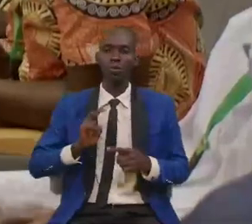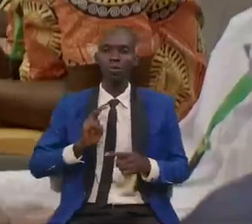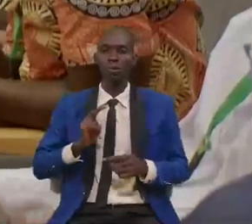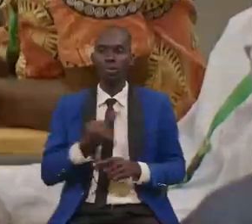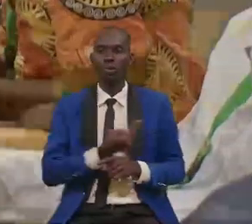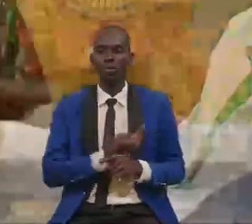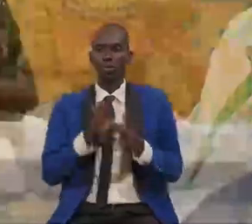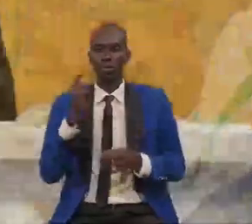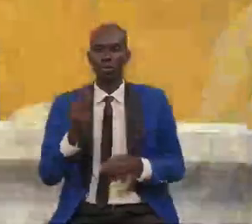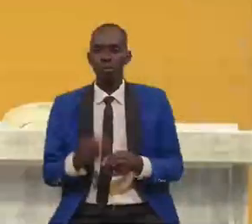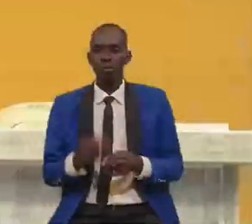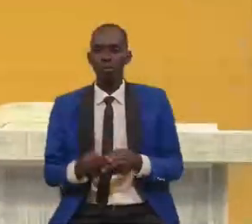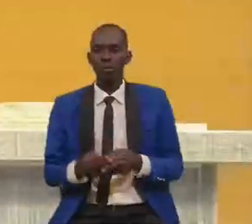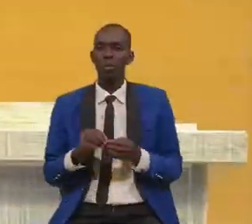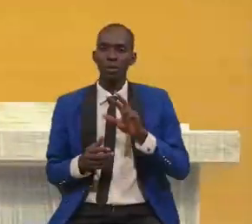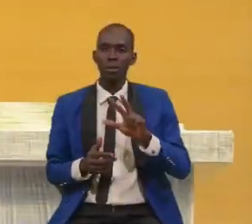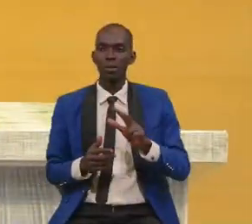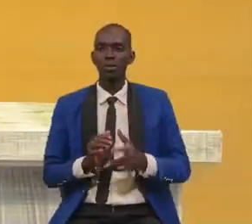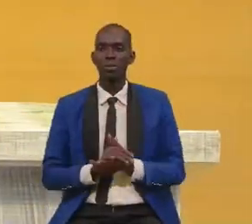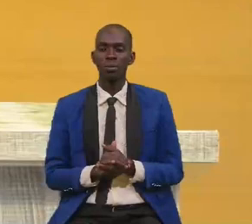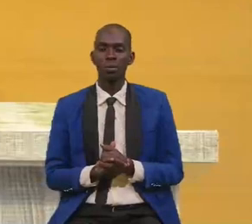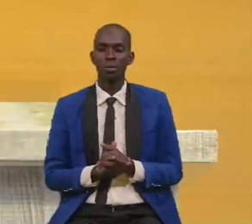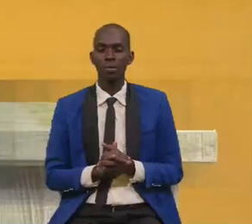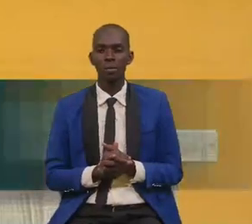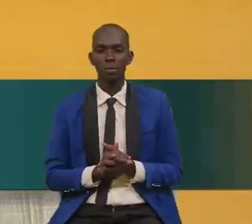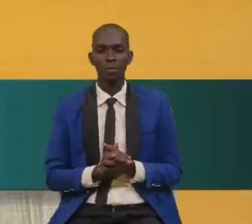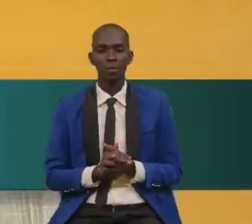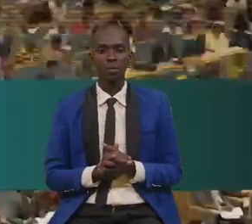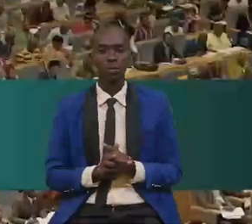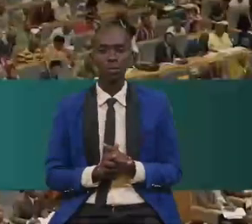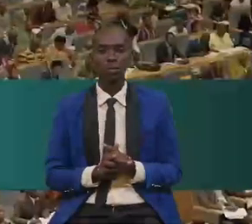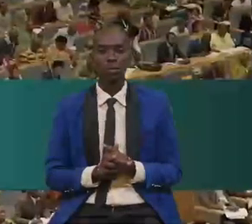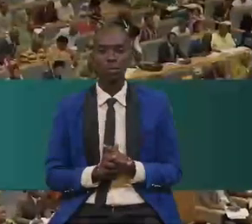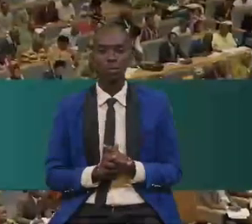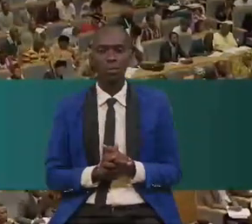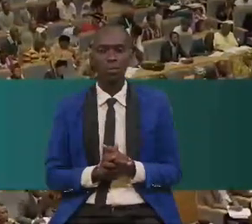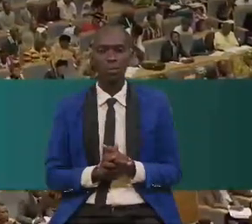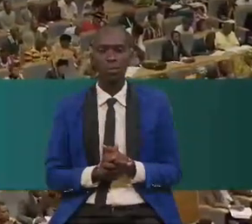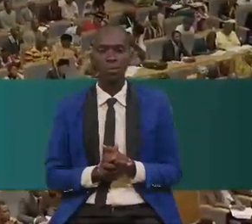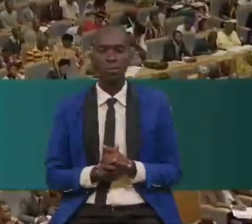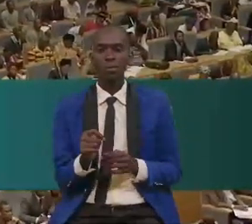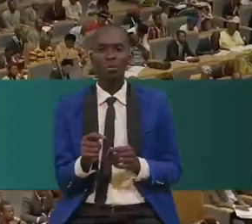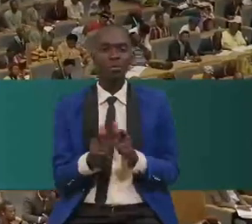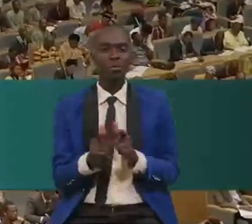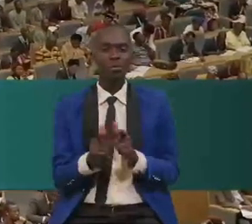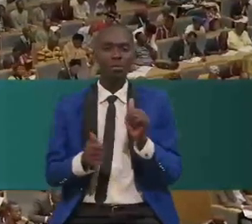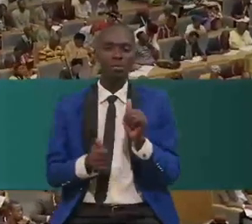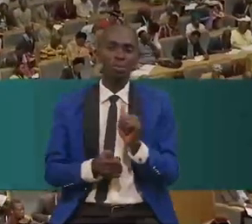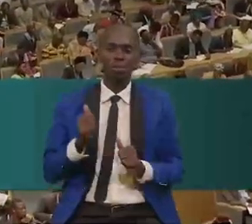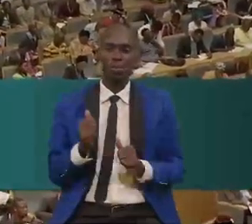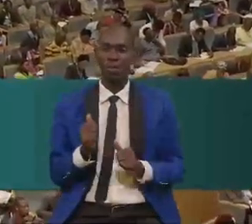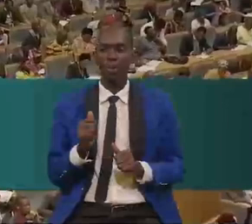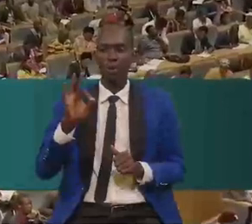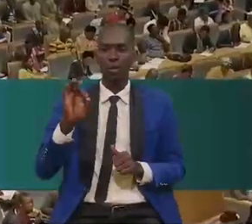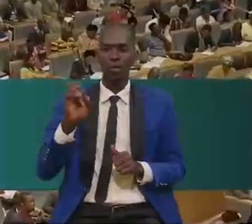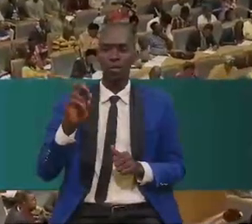Troisième élément maintenant, une plus grande ferveur une plus grande ferveur, avec un plus